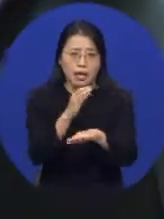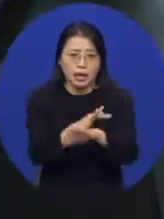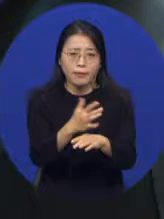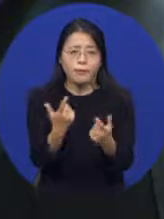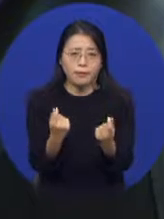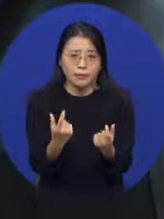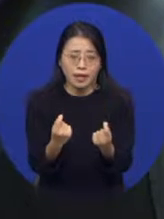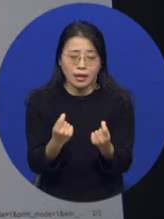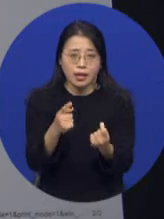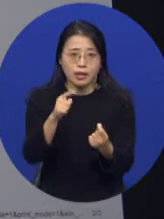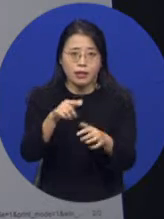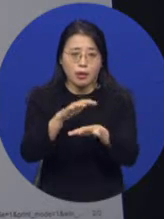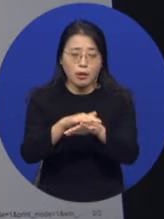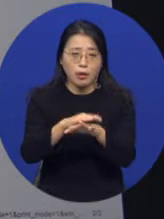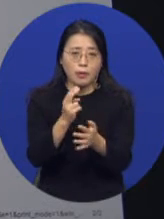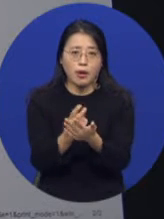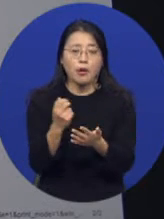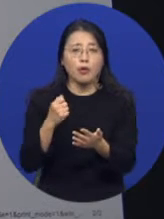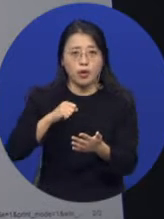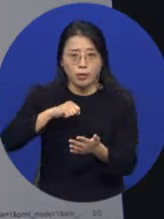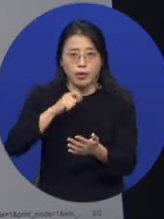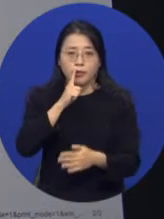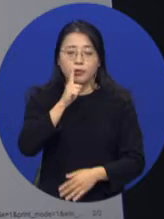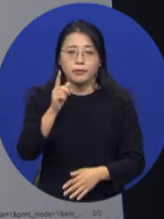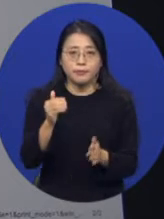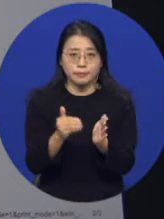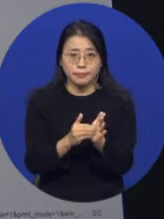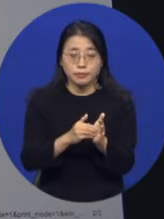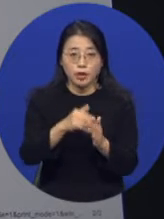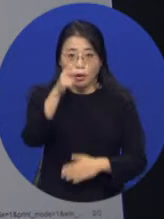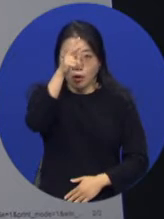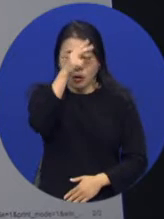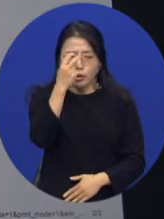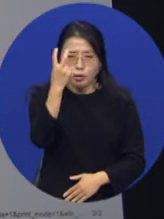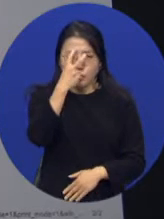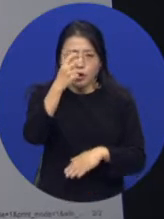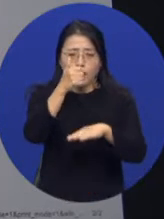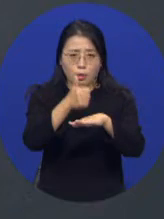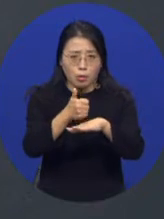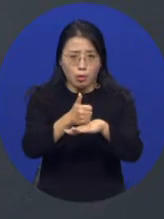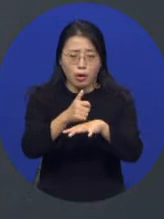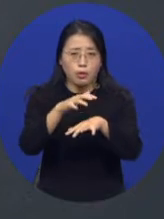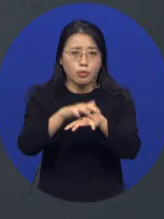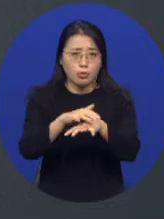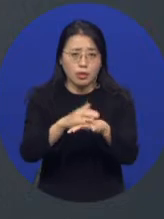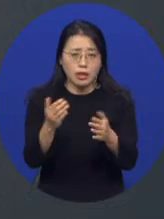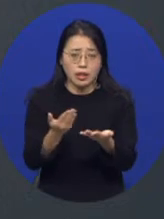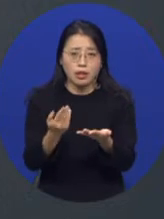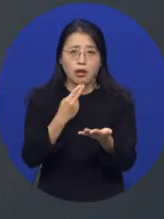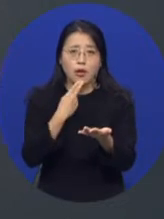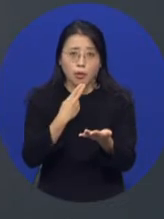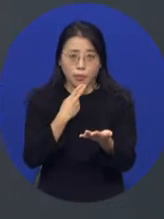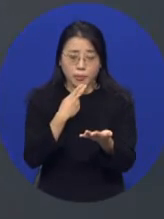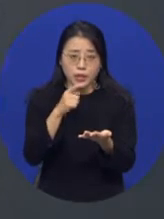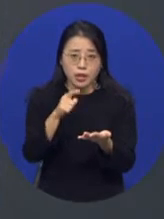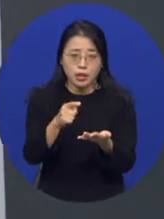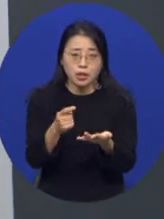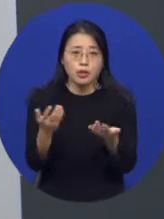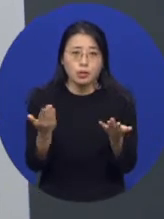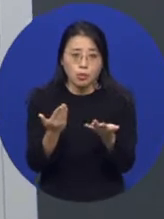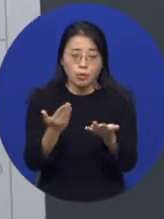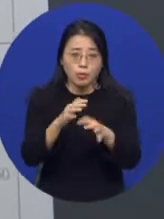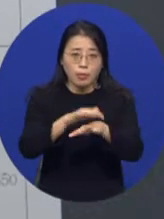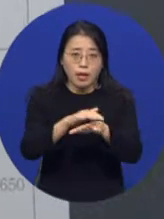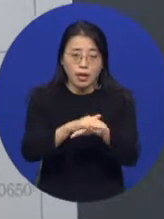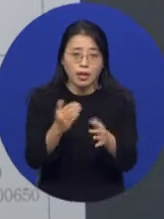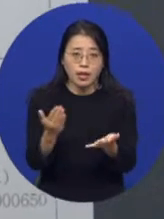경찰에 고발했습니다. 사건을 수사한 경찰은 농사를 짓지 않으면서 농지 취득 자격 증명을 허위로